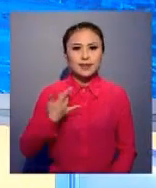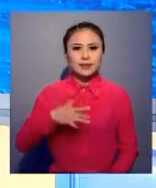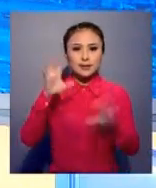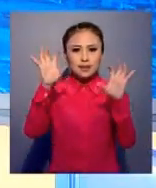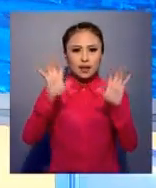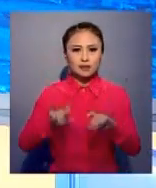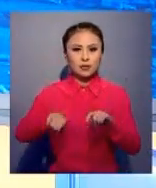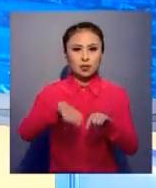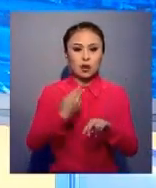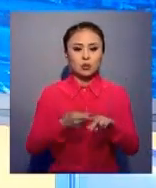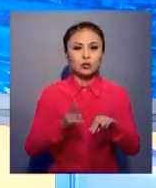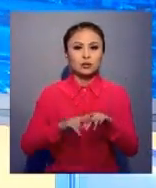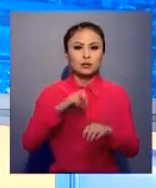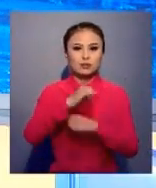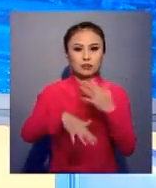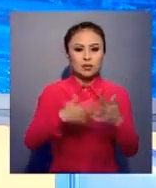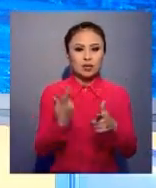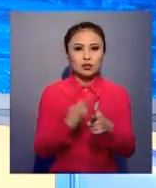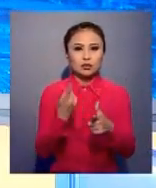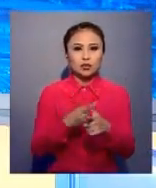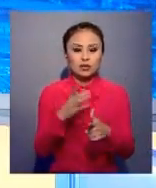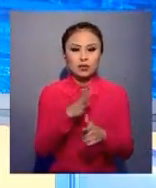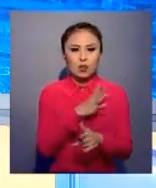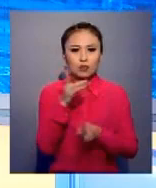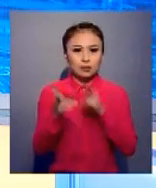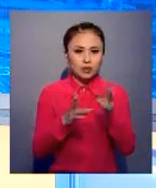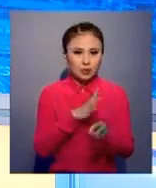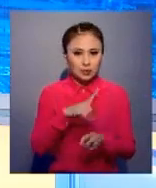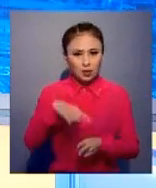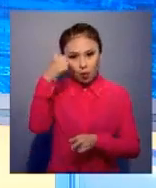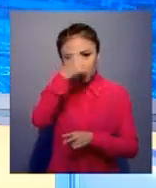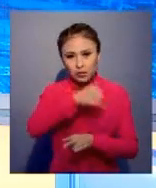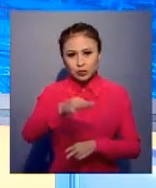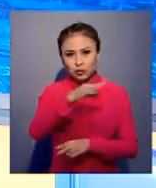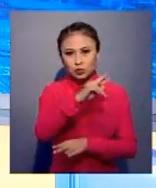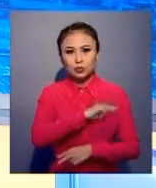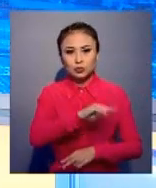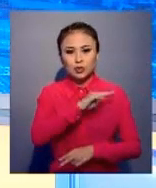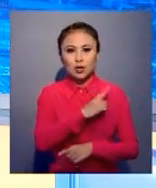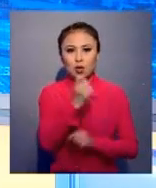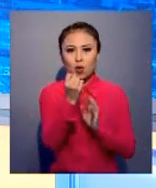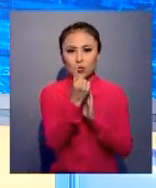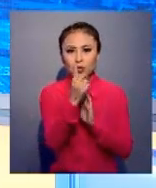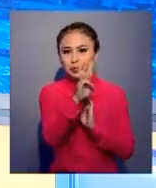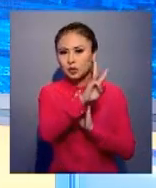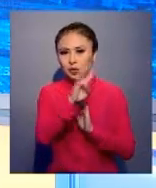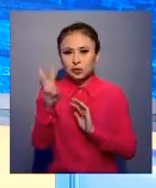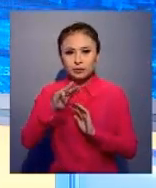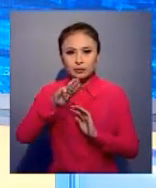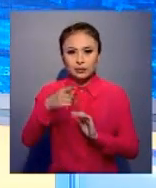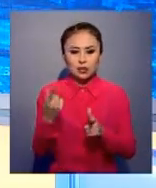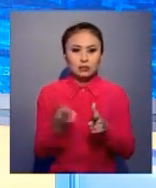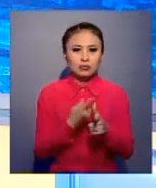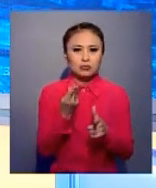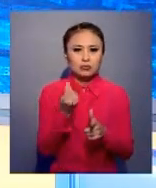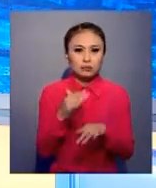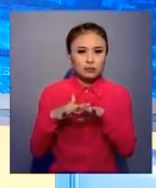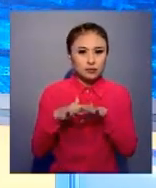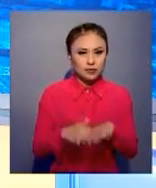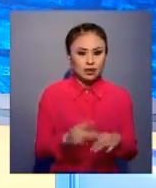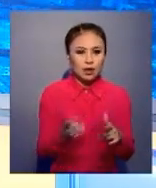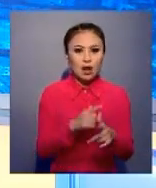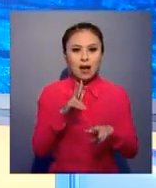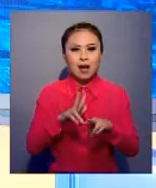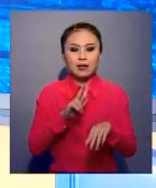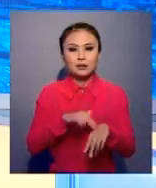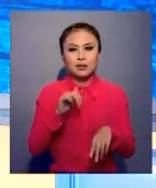Таразда заңсыз сақталған қару-жарақтарды қабылдау шарасы аяқталды. Биыл облысқа бұл жұмысқа 11 миллион теңгеден астам қаржы бөлініп, толық